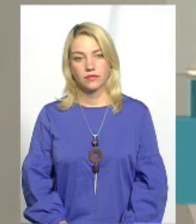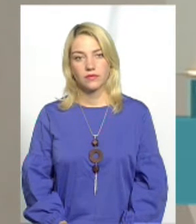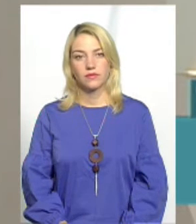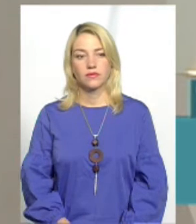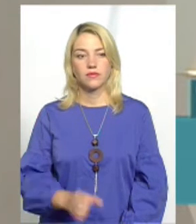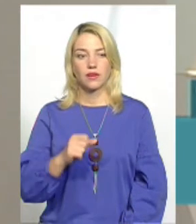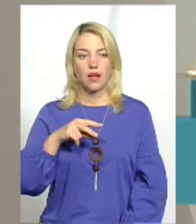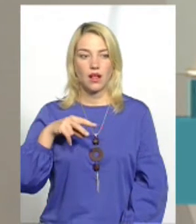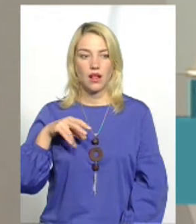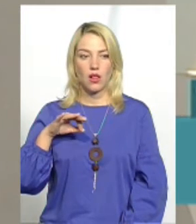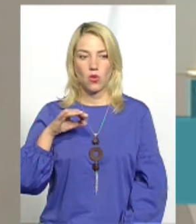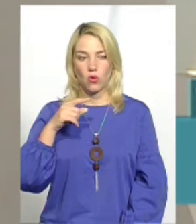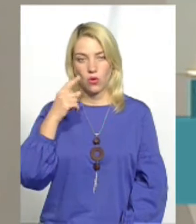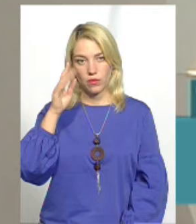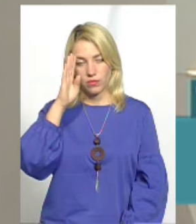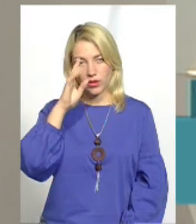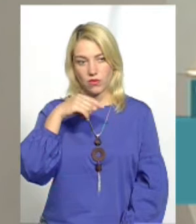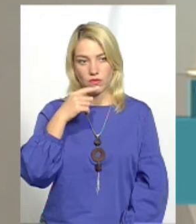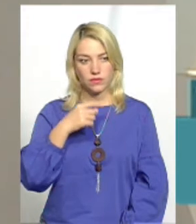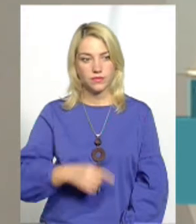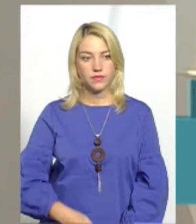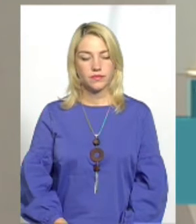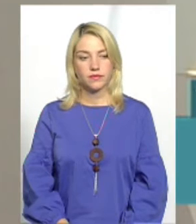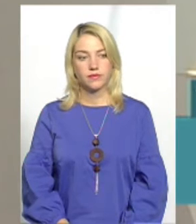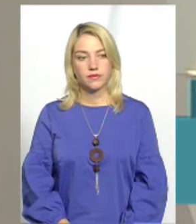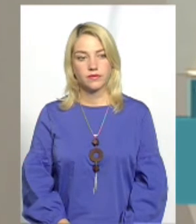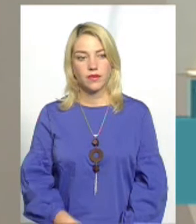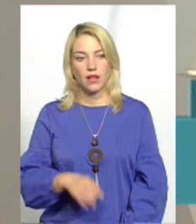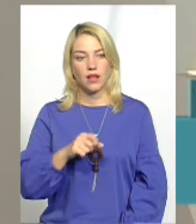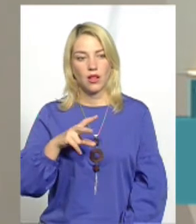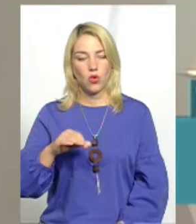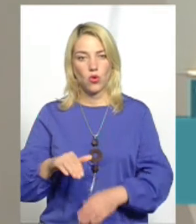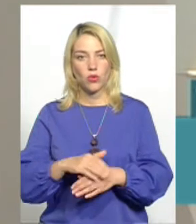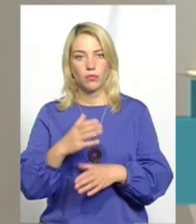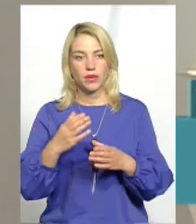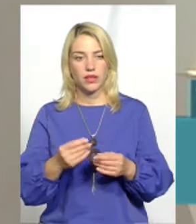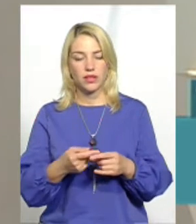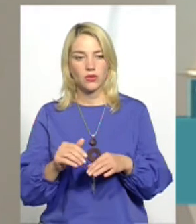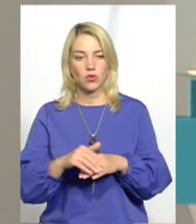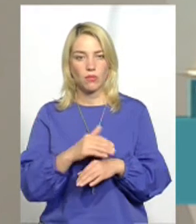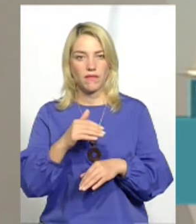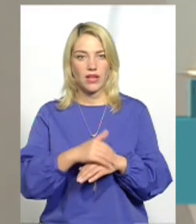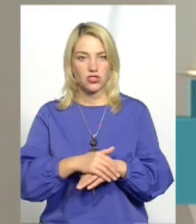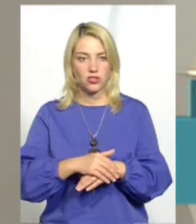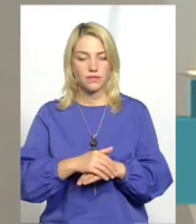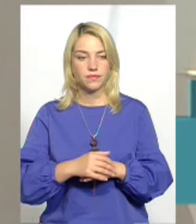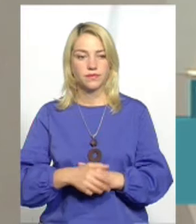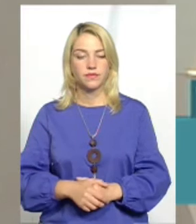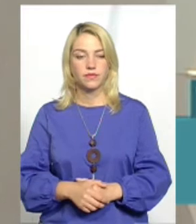Говоріть. Алло. Так, слухаємо вас. Питайте. Алло, добрий день, добрий вечір. Добрий вечір.